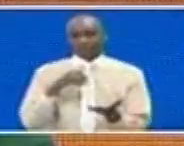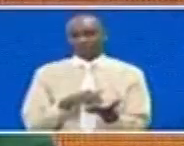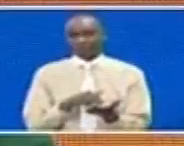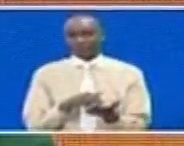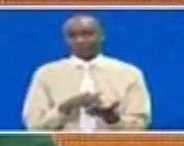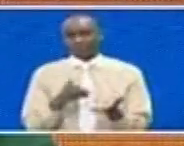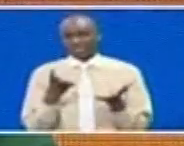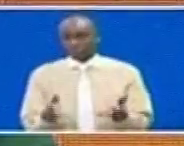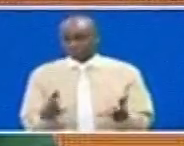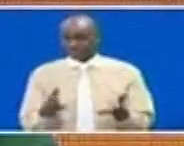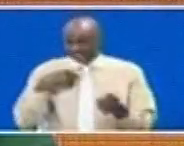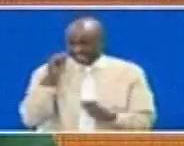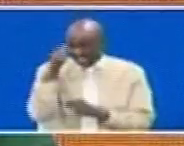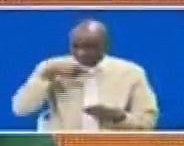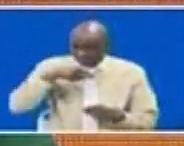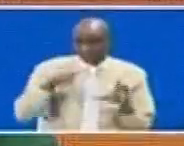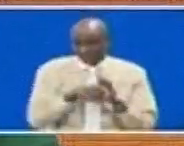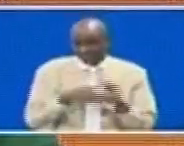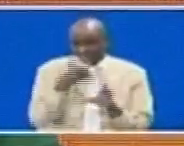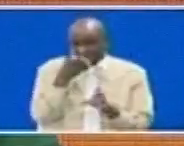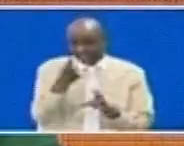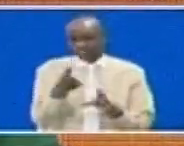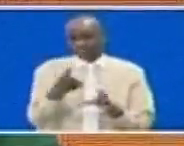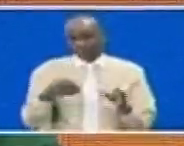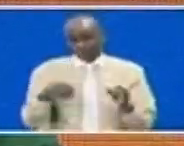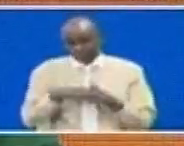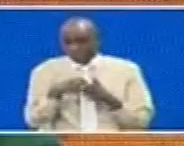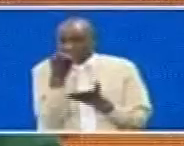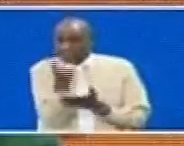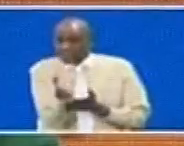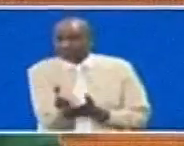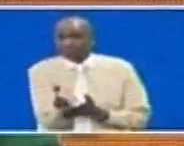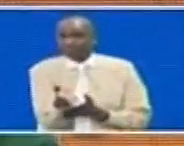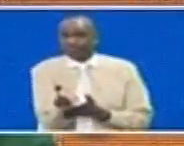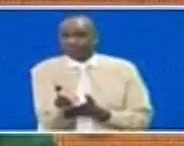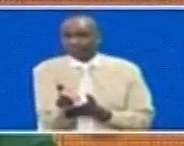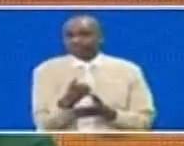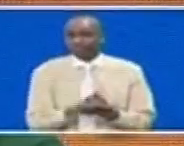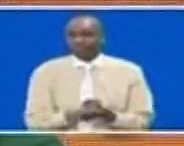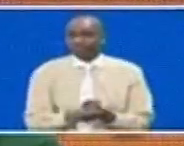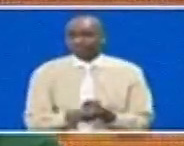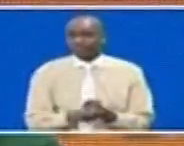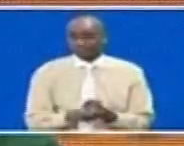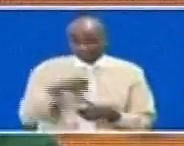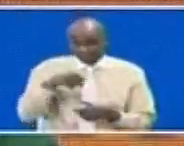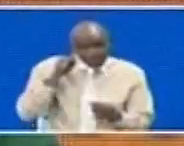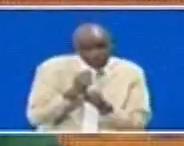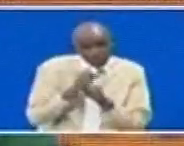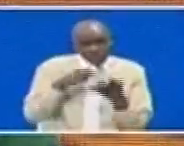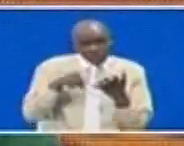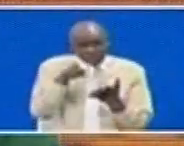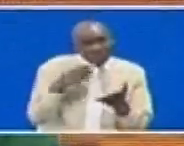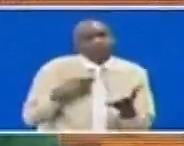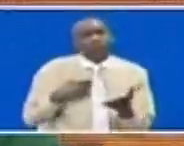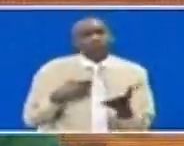Kikosi cha Kenya ambacho kitashiriki mashindano ya COSAFA kilizinduliwa rasmi kwenye hafla iliyoandaliwa jijini Nairobi. Ingawa timu hiyo imekuwa